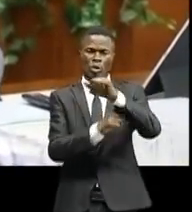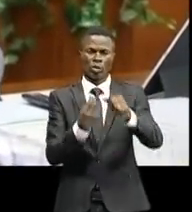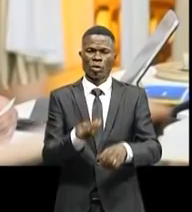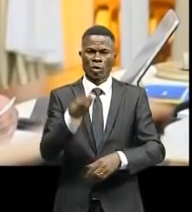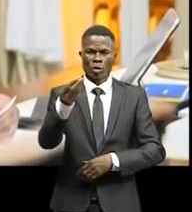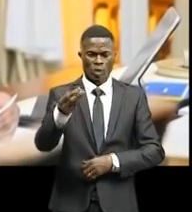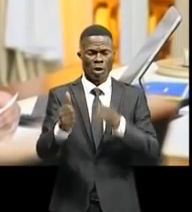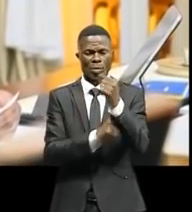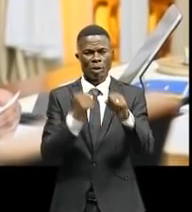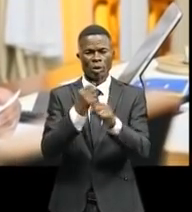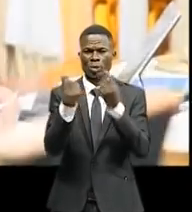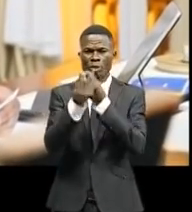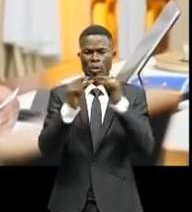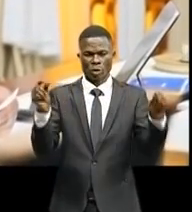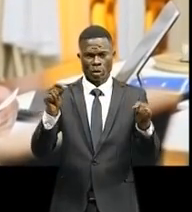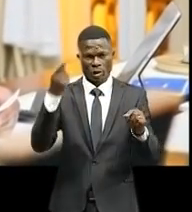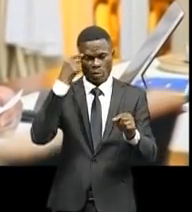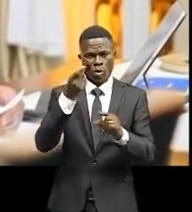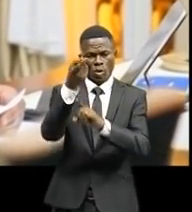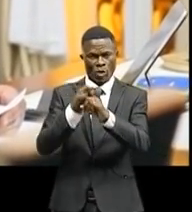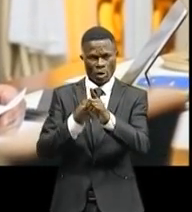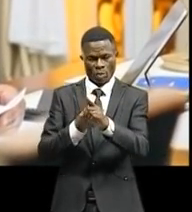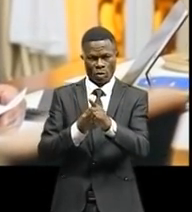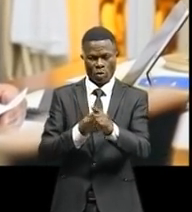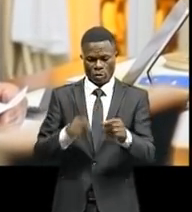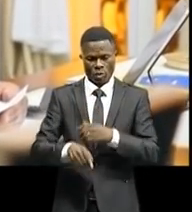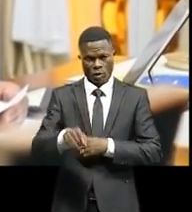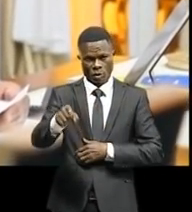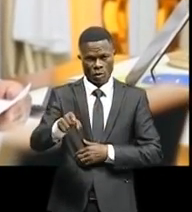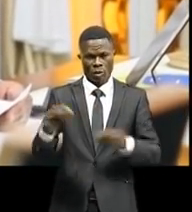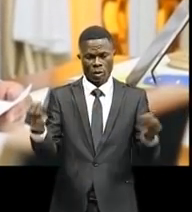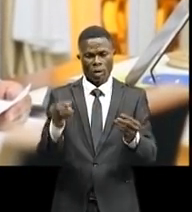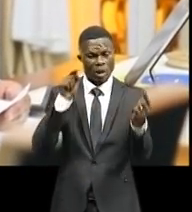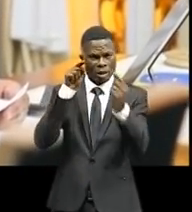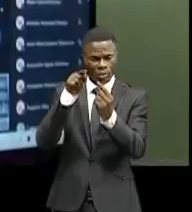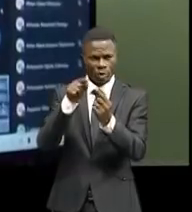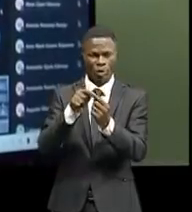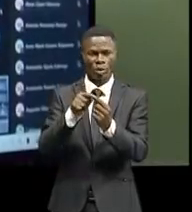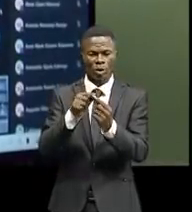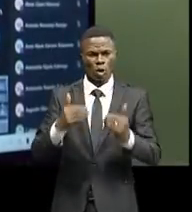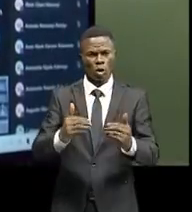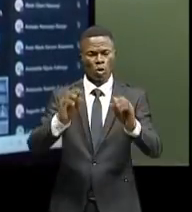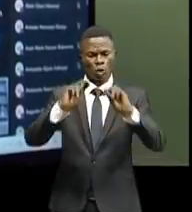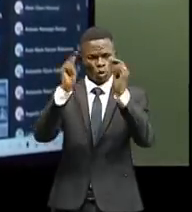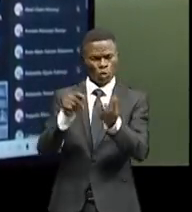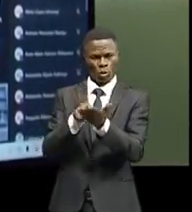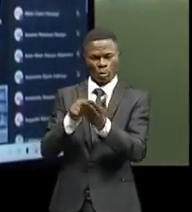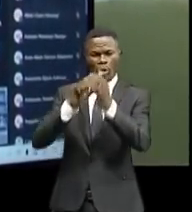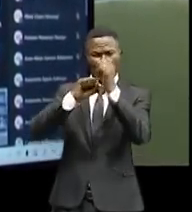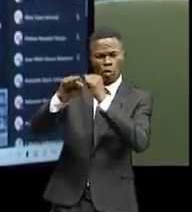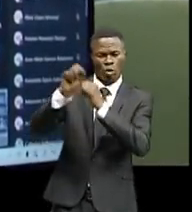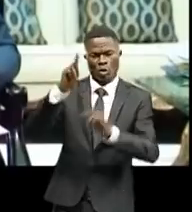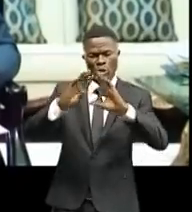du corps de volontaires pour le dernier trimestre de l'année en cours, afin que les objectifs poursuivis par cette campagne de